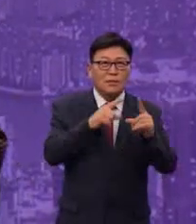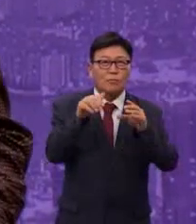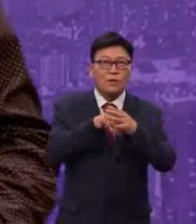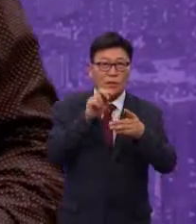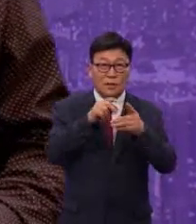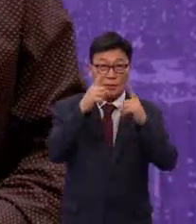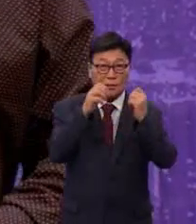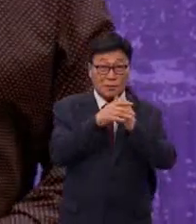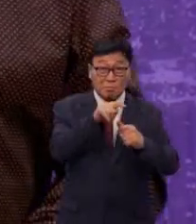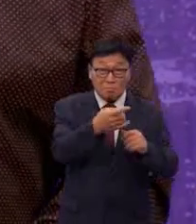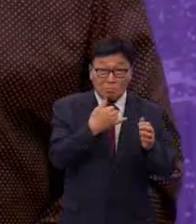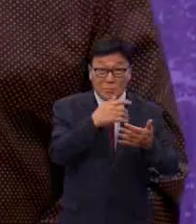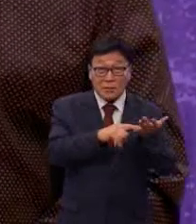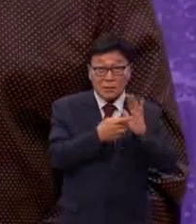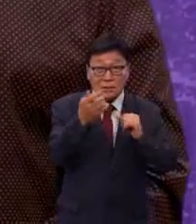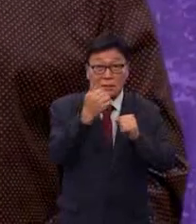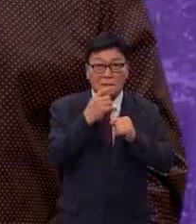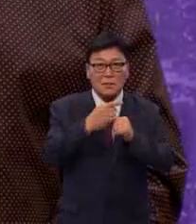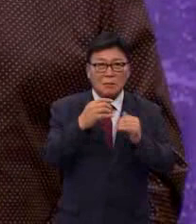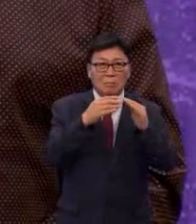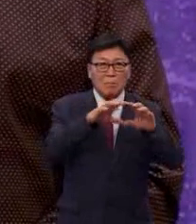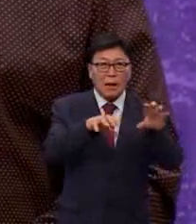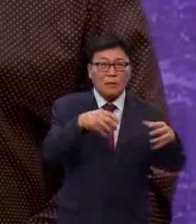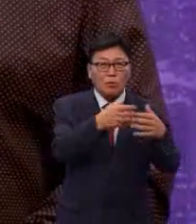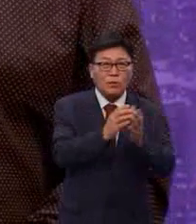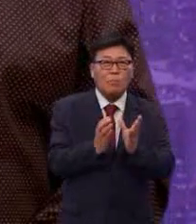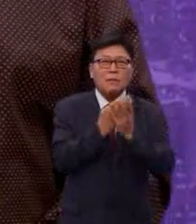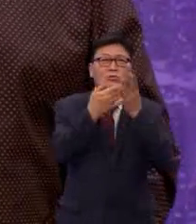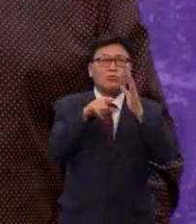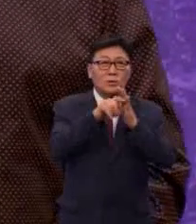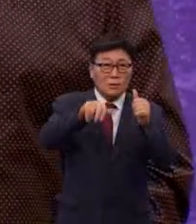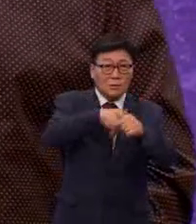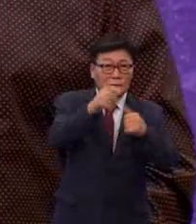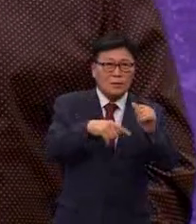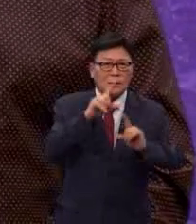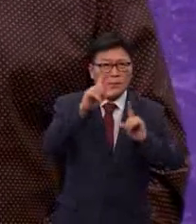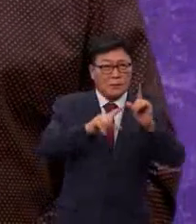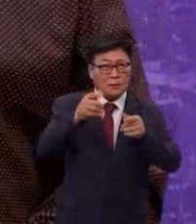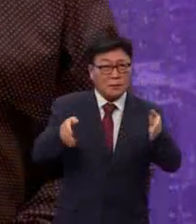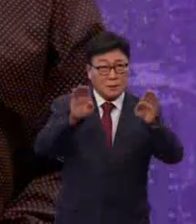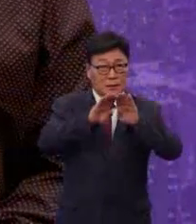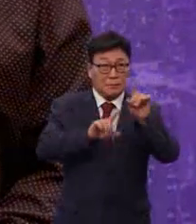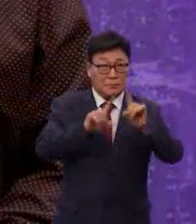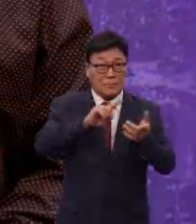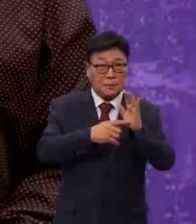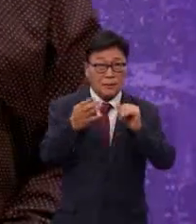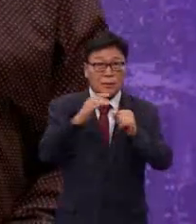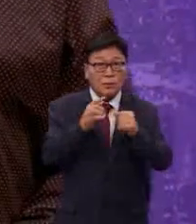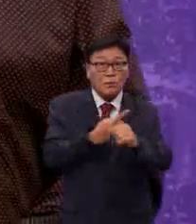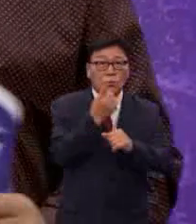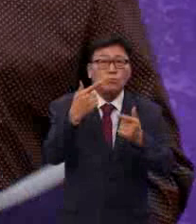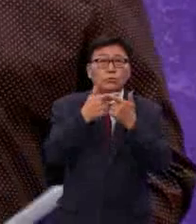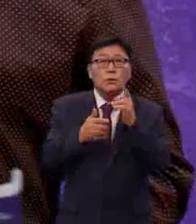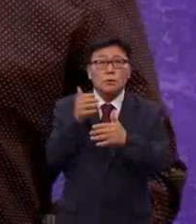공통점은 부산시에서 마을 공동체 활성화를 위해서 만들어준 거점 시설들입니다. 이 외에도 부산시에서